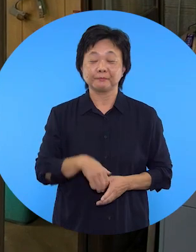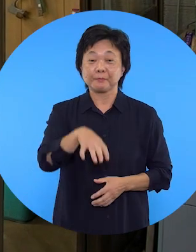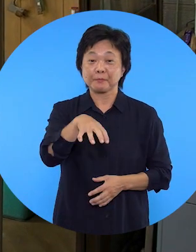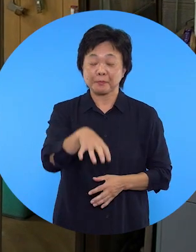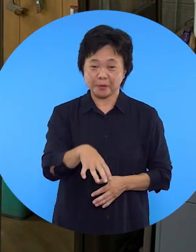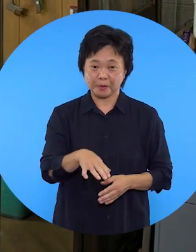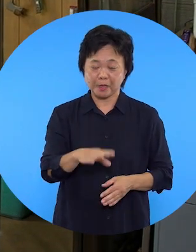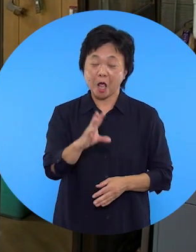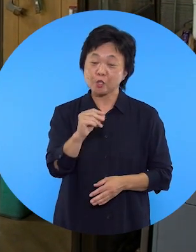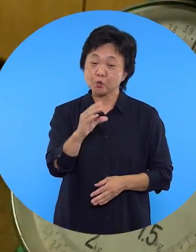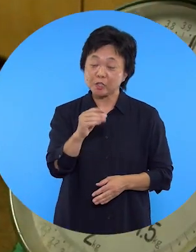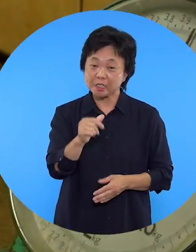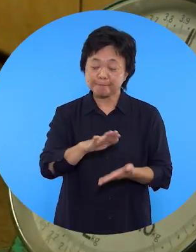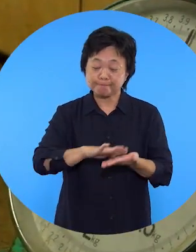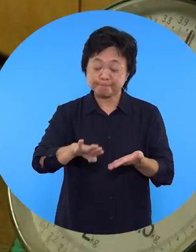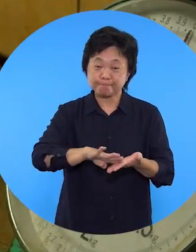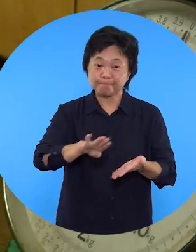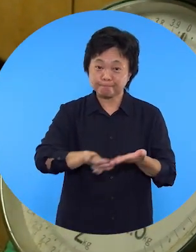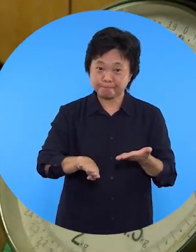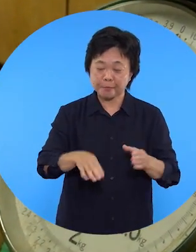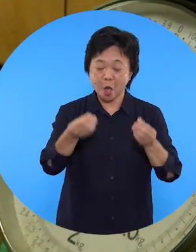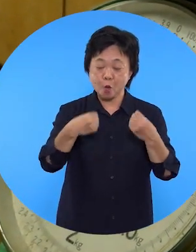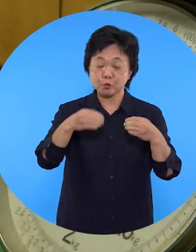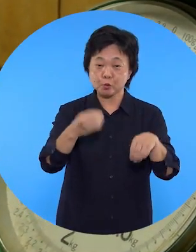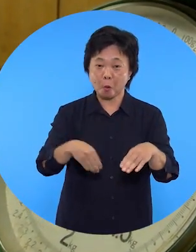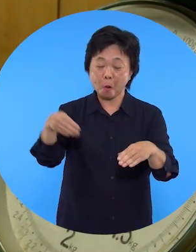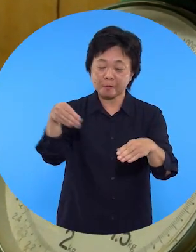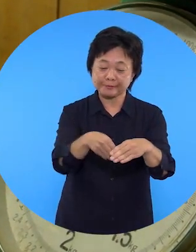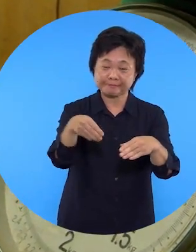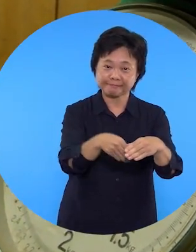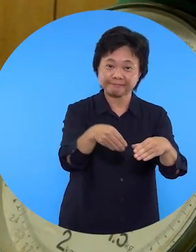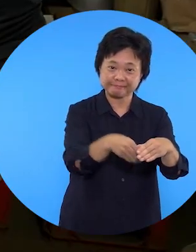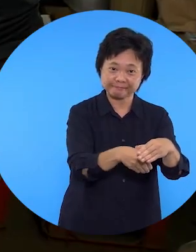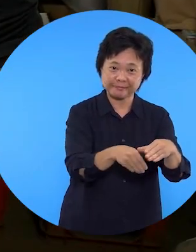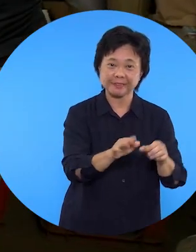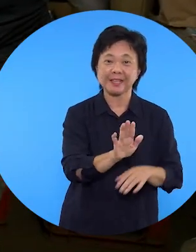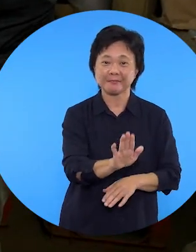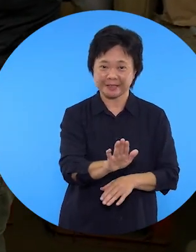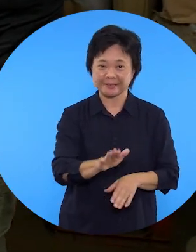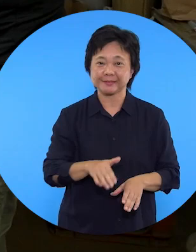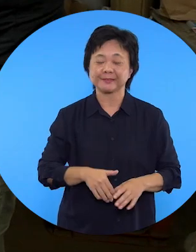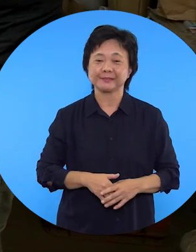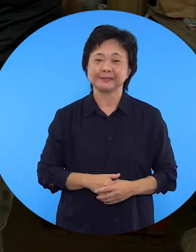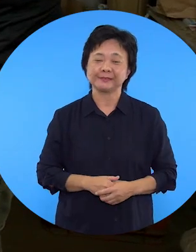作業場では土などの汚れを落として作業で袋詰めします